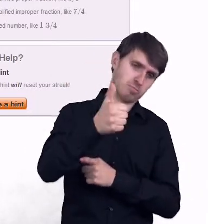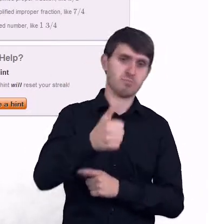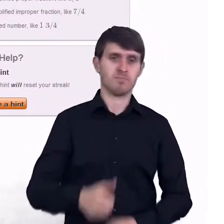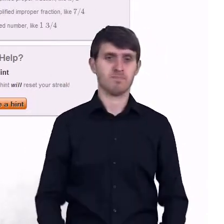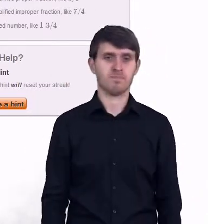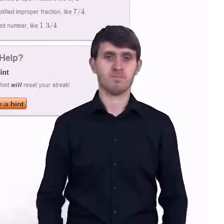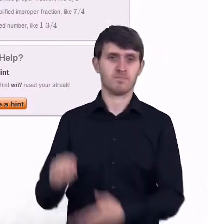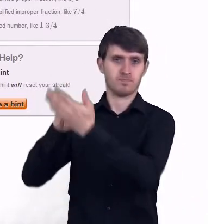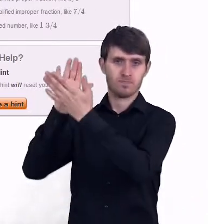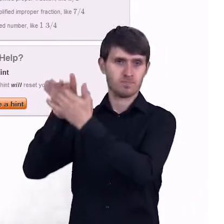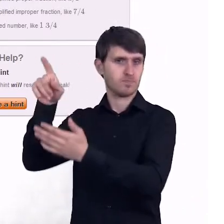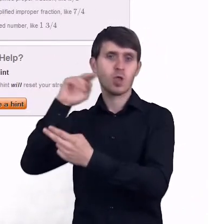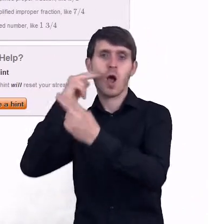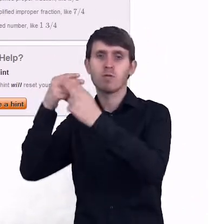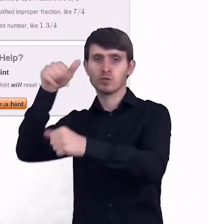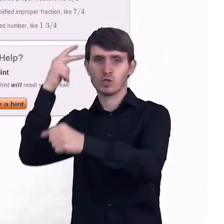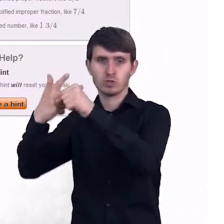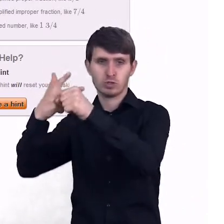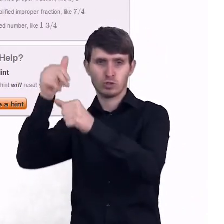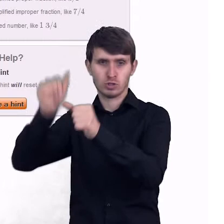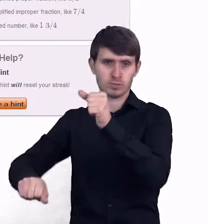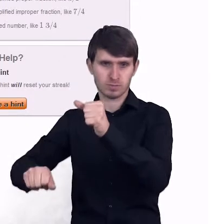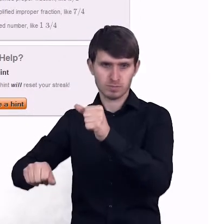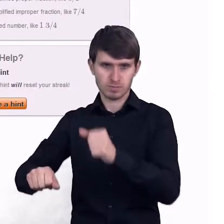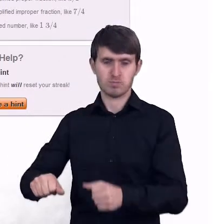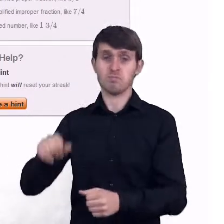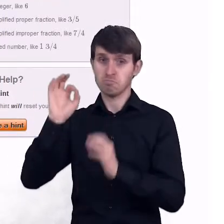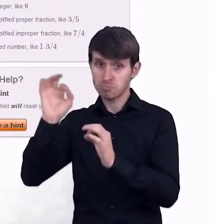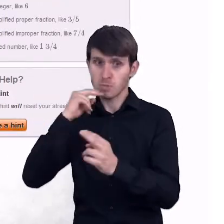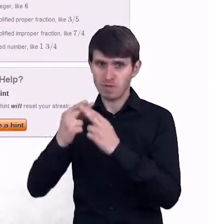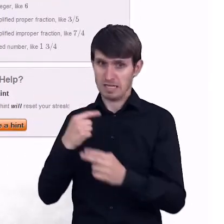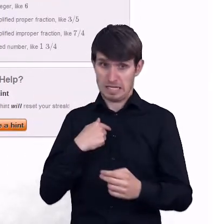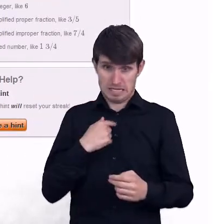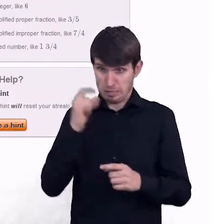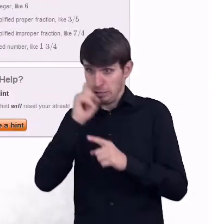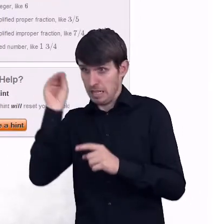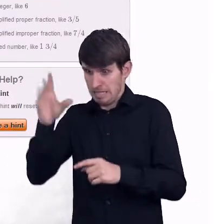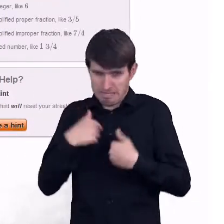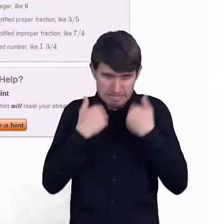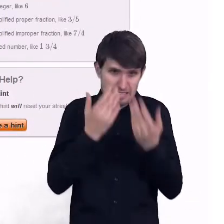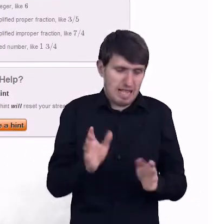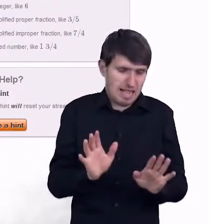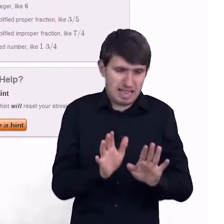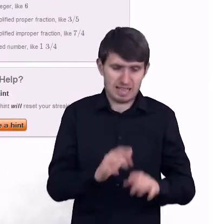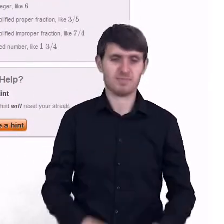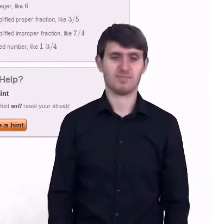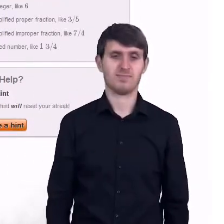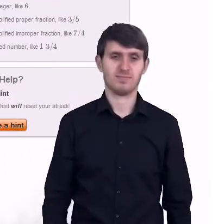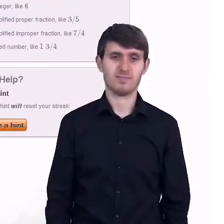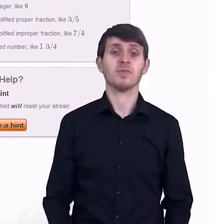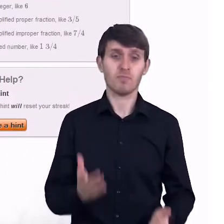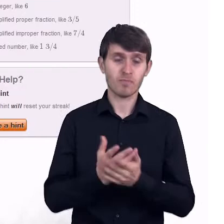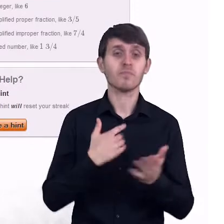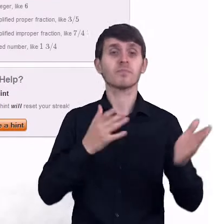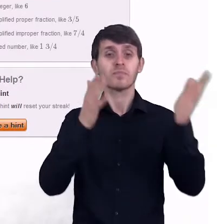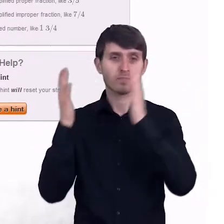O ile umie czytać Bogiem wpisuję 130 stopni Sprawdźmy dobra odpowiedź to